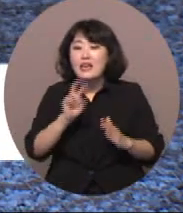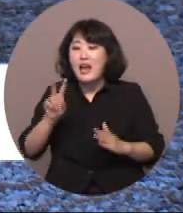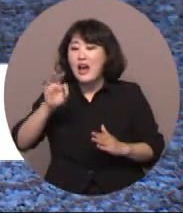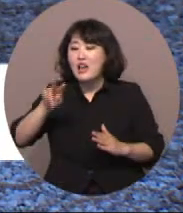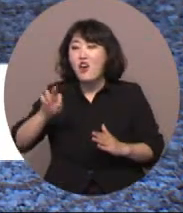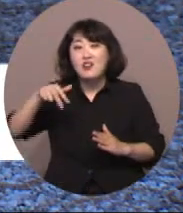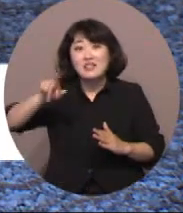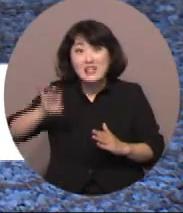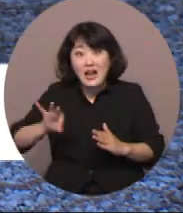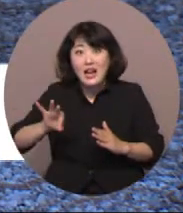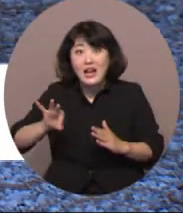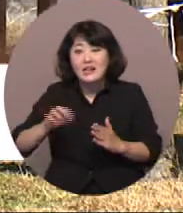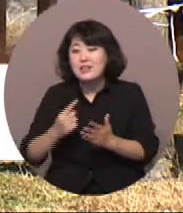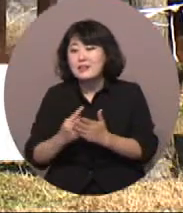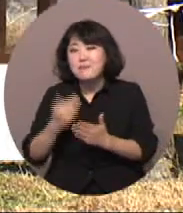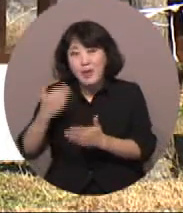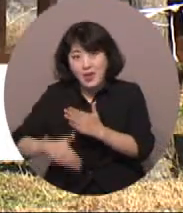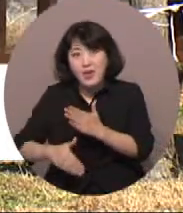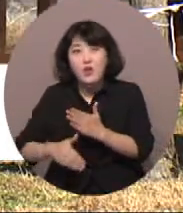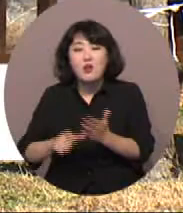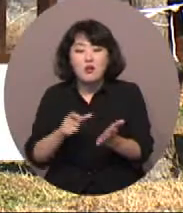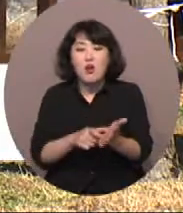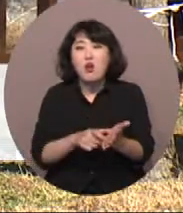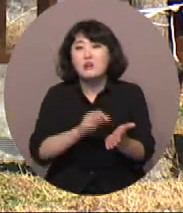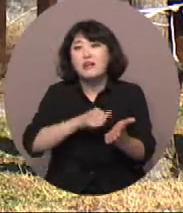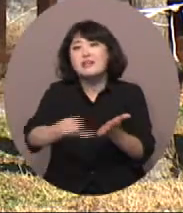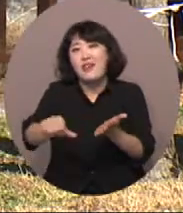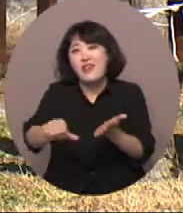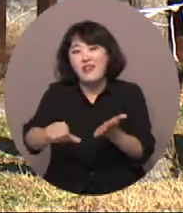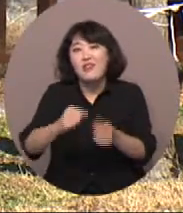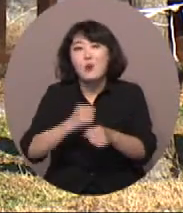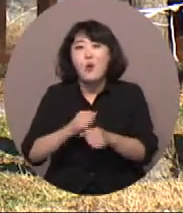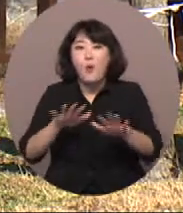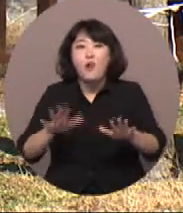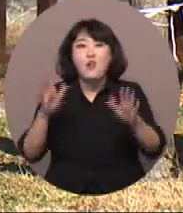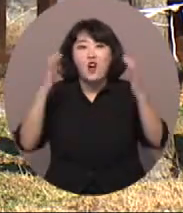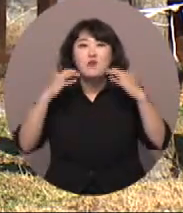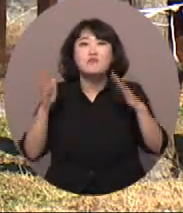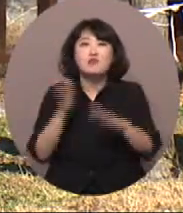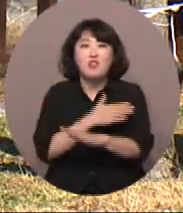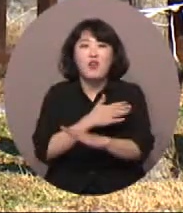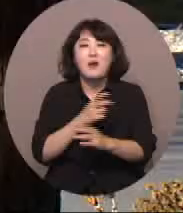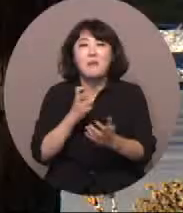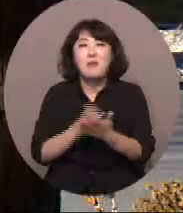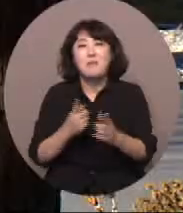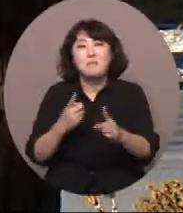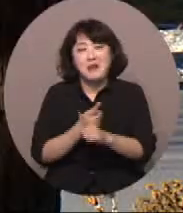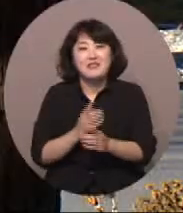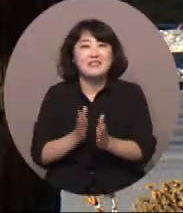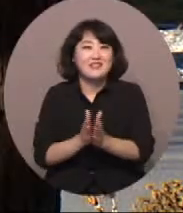야영장 재외규정을 삭제하는 시행령 계정을 추진해 올 여름부터 시행할 계획입니다